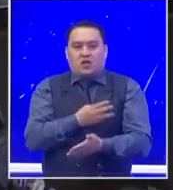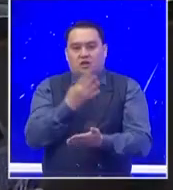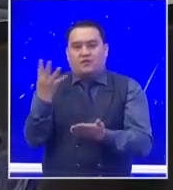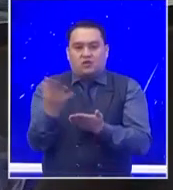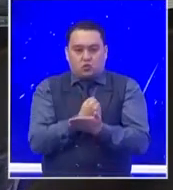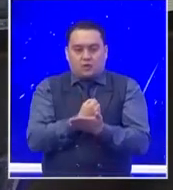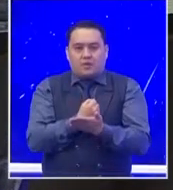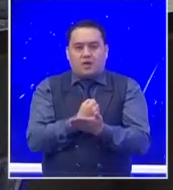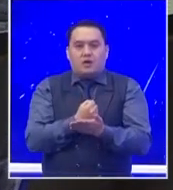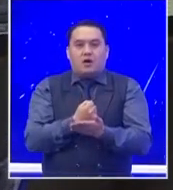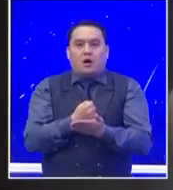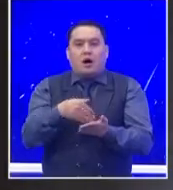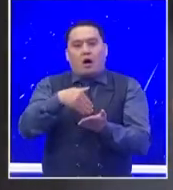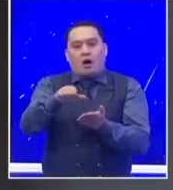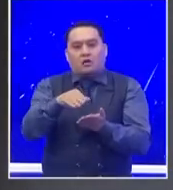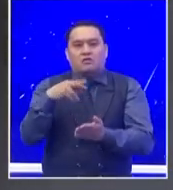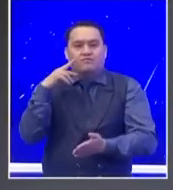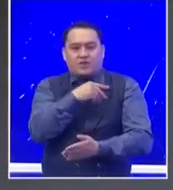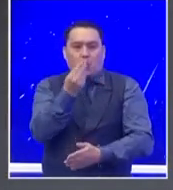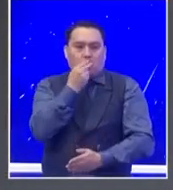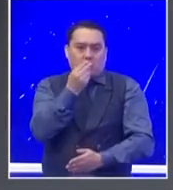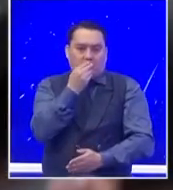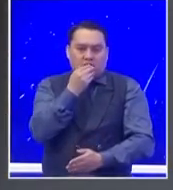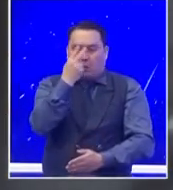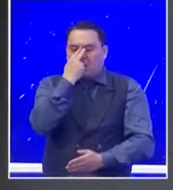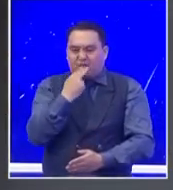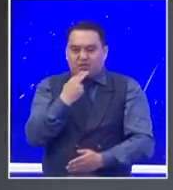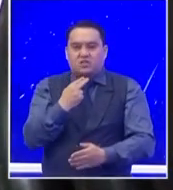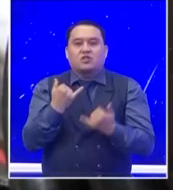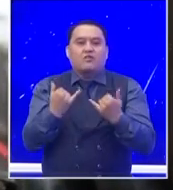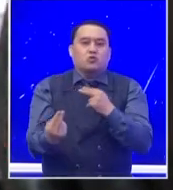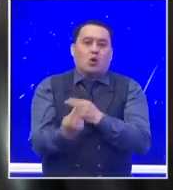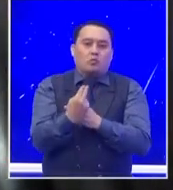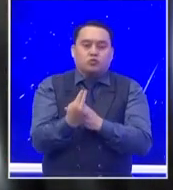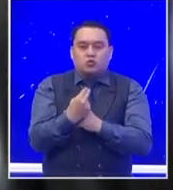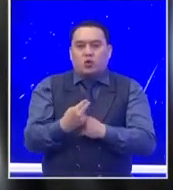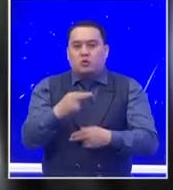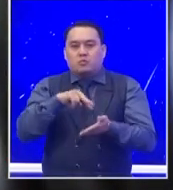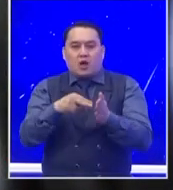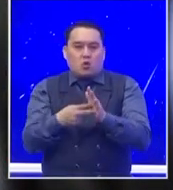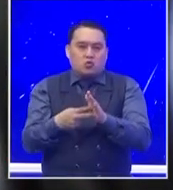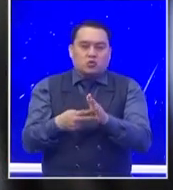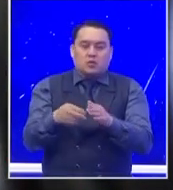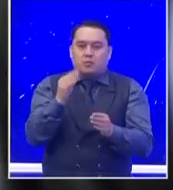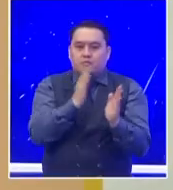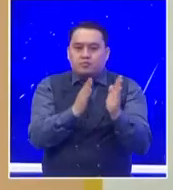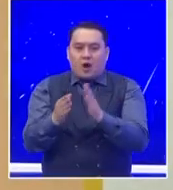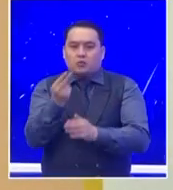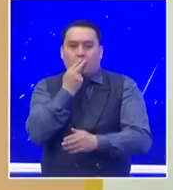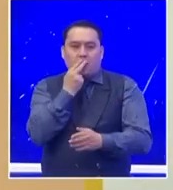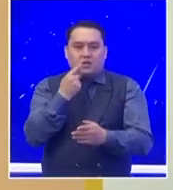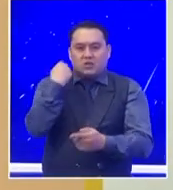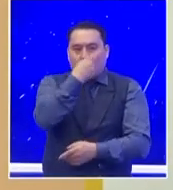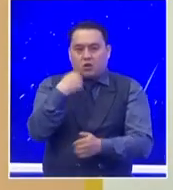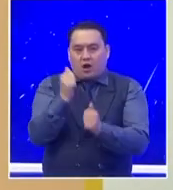результата. Девушка напрочь отказалась от вредной пищи и привычек. Сейчас она обучается на диетолога и планирует составлять рацион питания